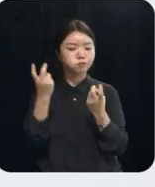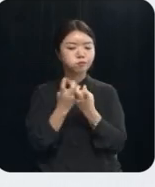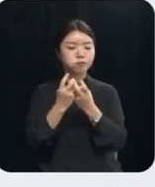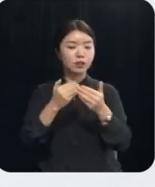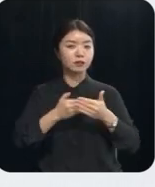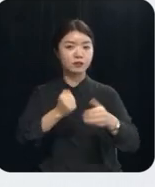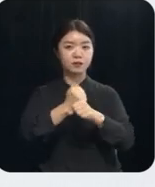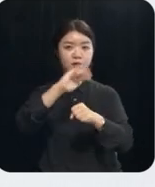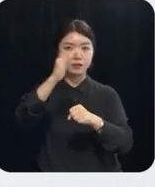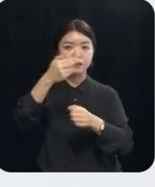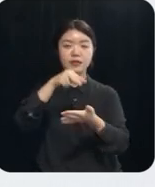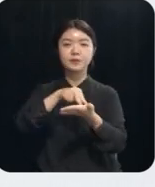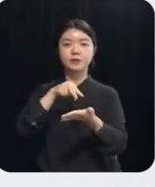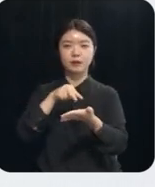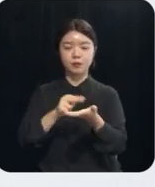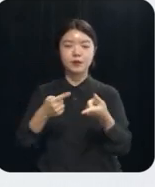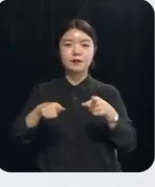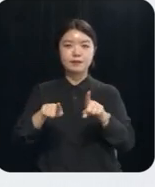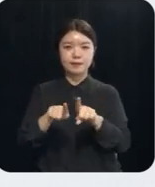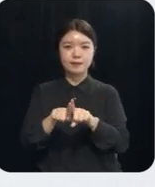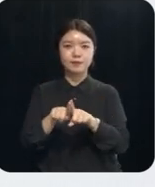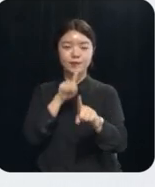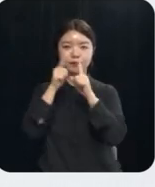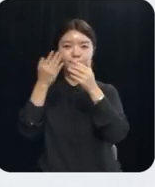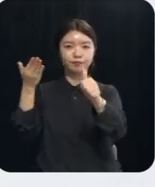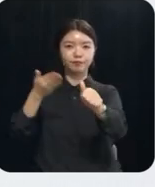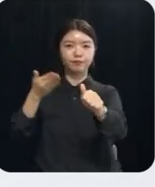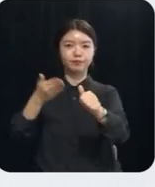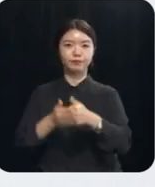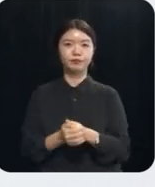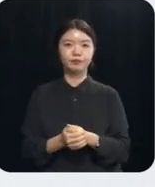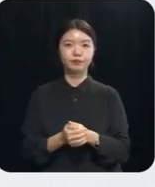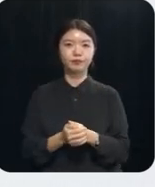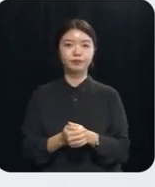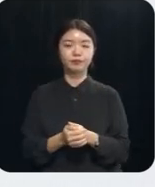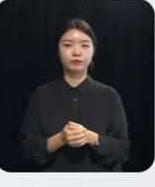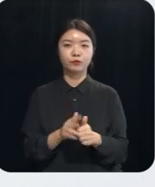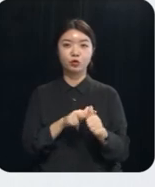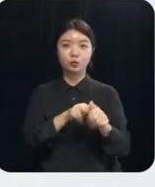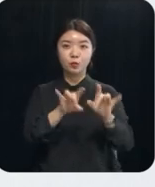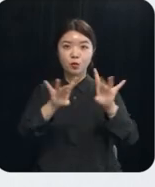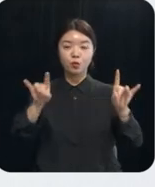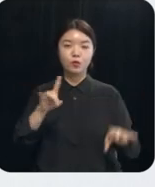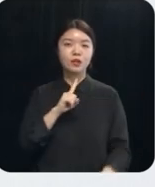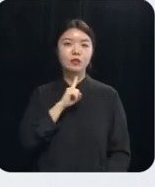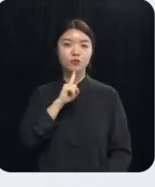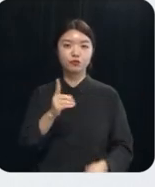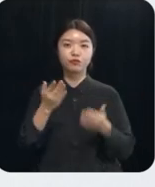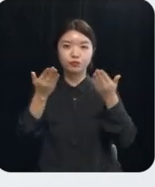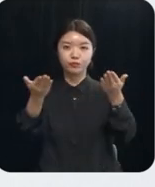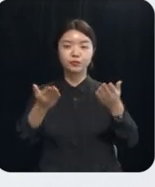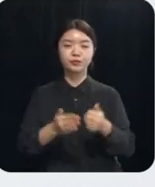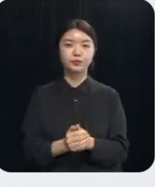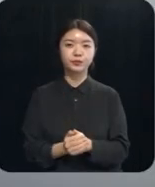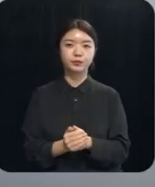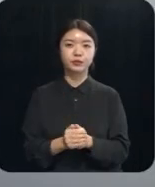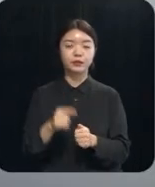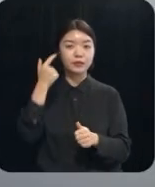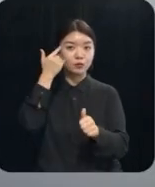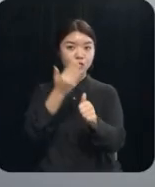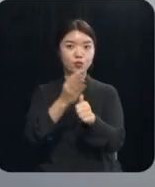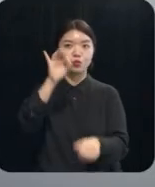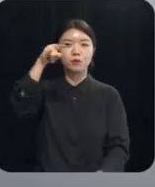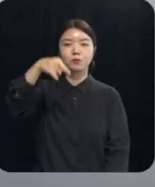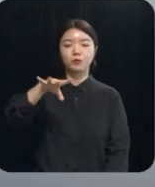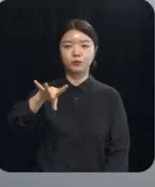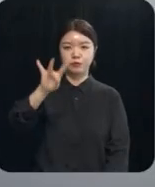돼야 하는지에 대한 입장도 함께 덧붙여주시기 바라겠습니다. 역시 후보별로 1분씩 드리도록 할 텐데요. 이 질문은